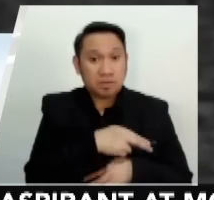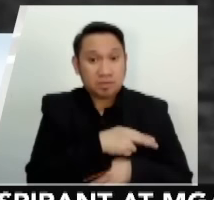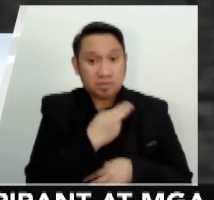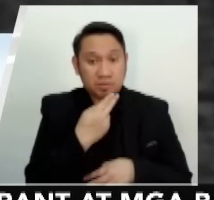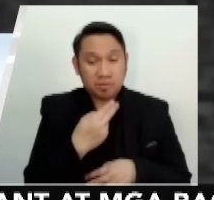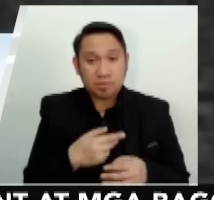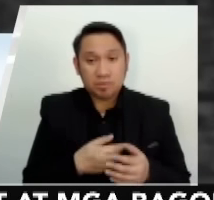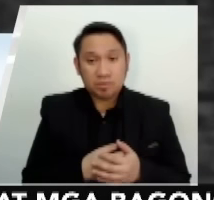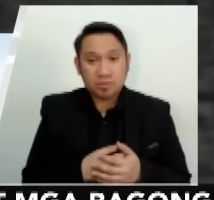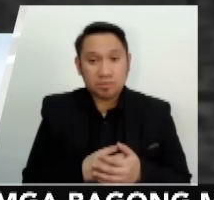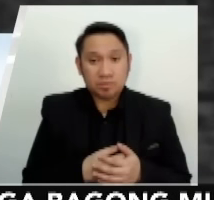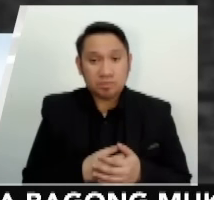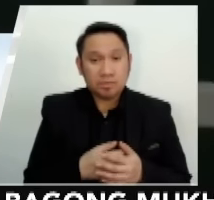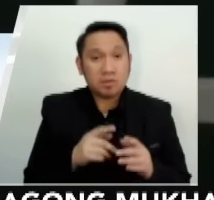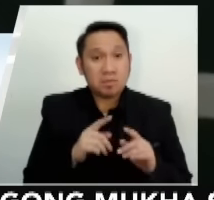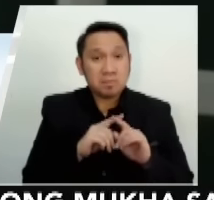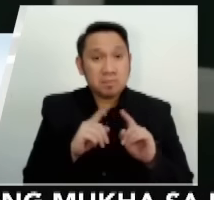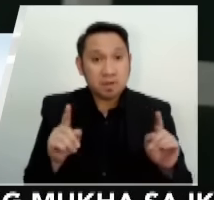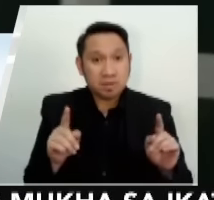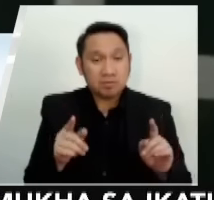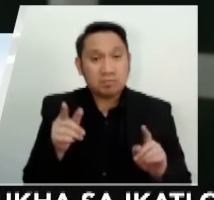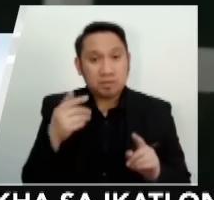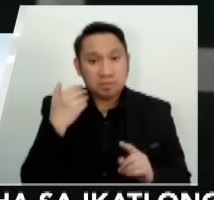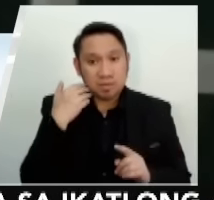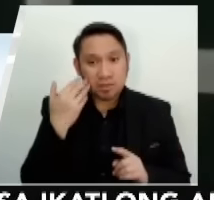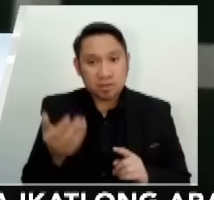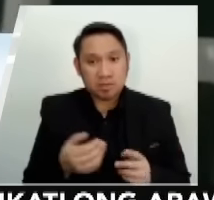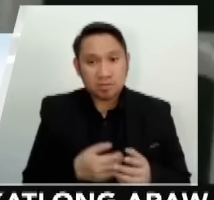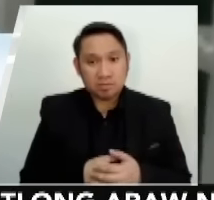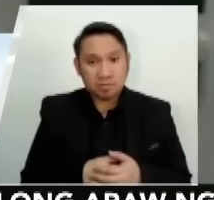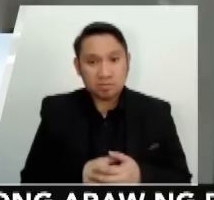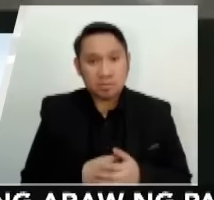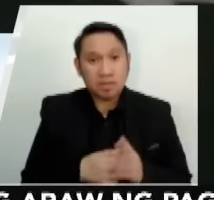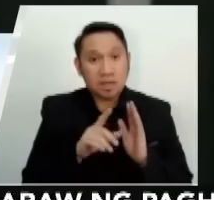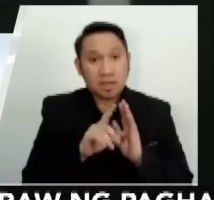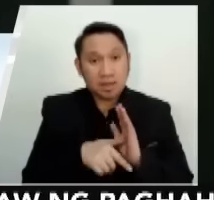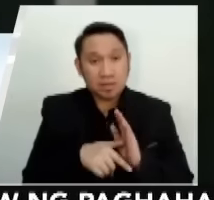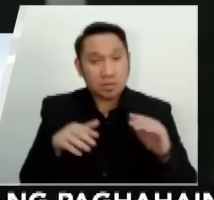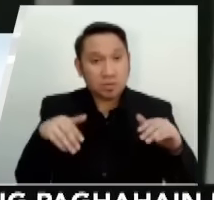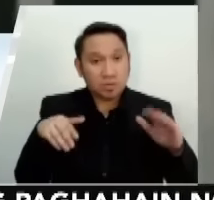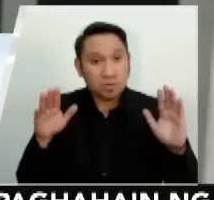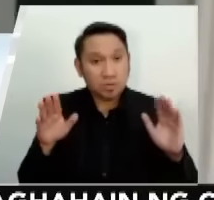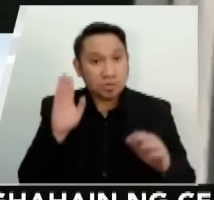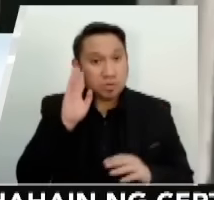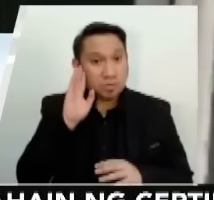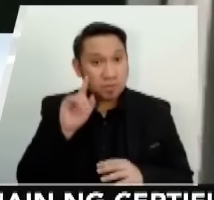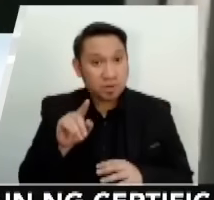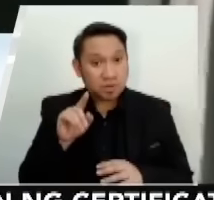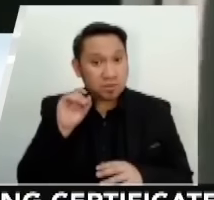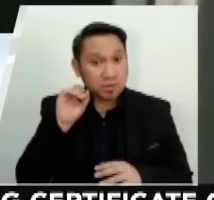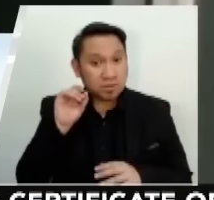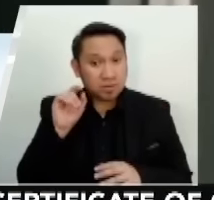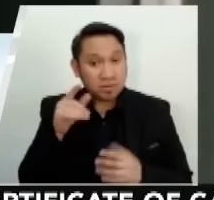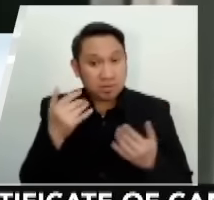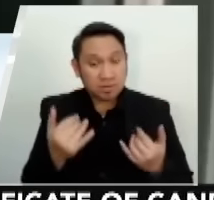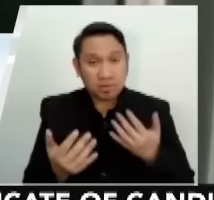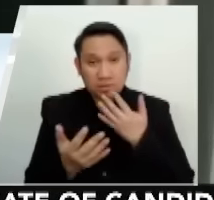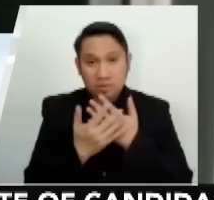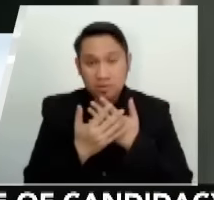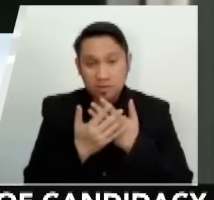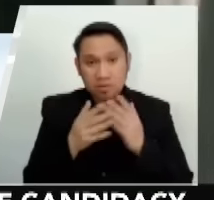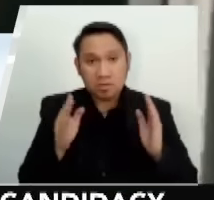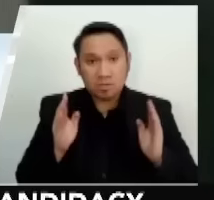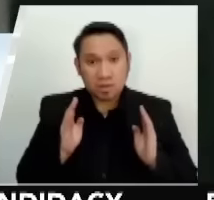taong gulang, pero nasawi rin kalaunan. Sumuko rin kalaunan sa pulisya ang magkapatid na suspect at nakakulong ngayon sa Baguio City Police